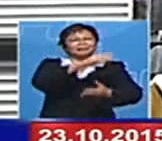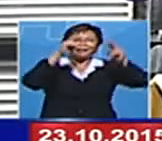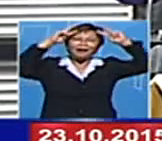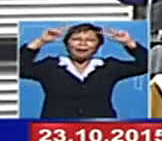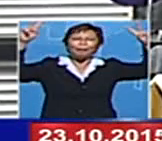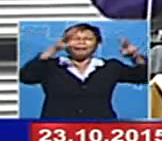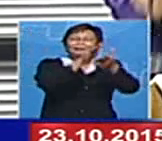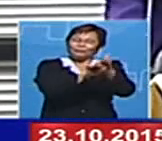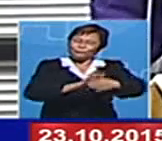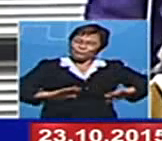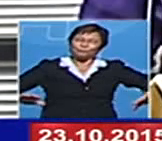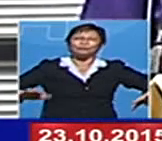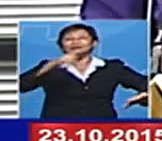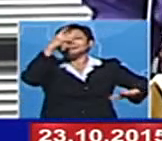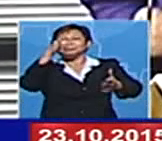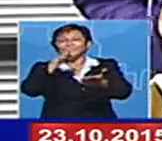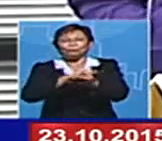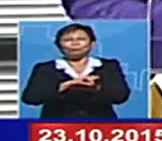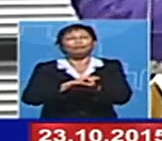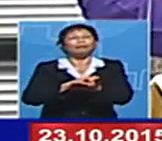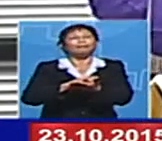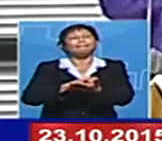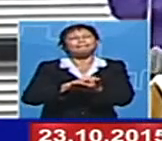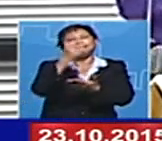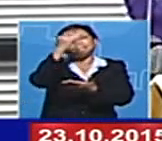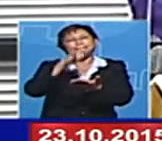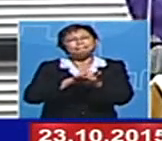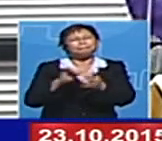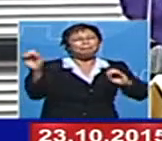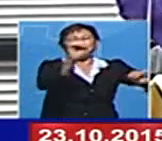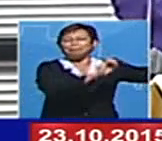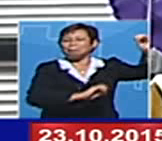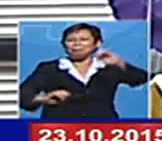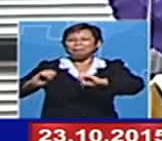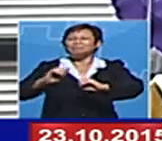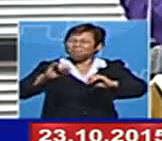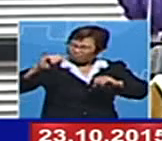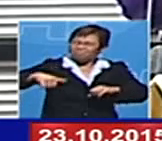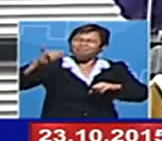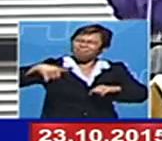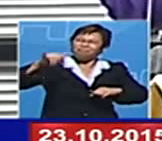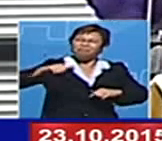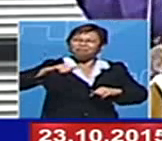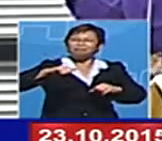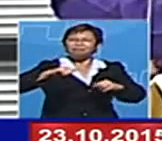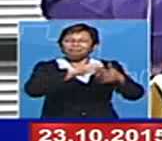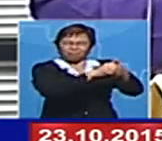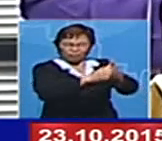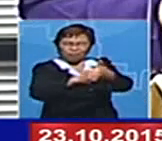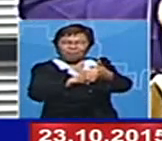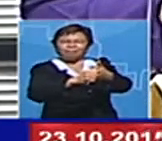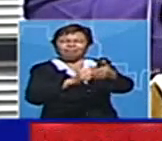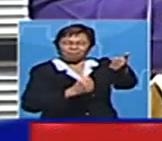Sentosa di sudut ini tidak ada sesiapa yang dapat menafikan bahawa tunjang dan